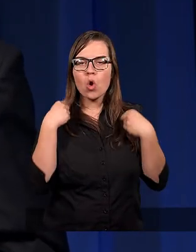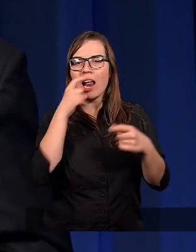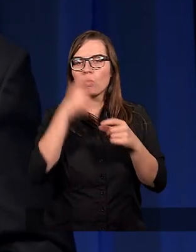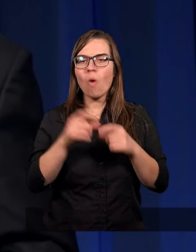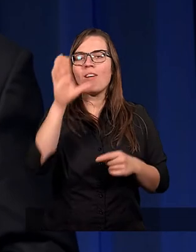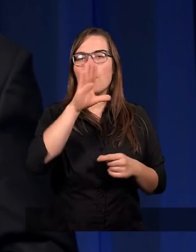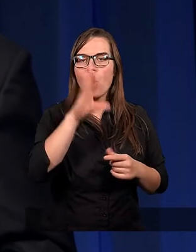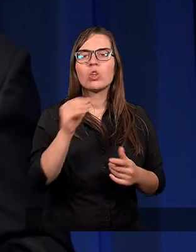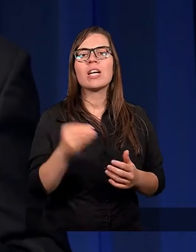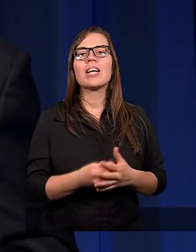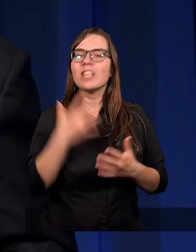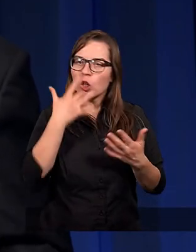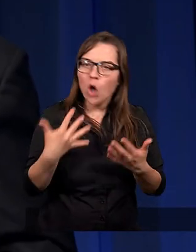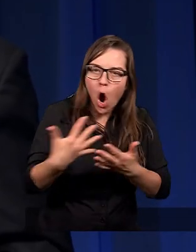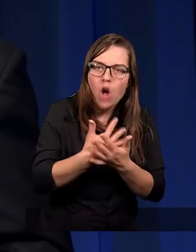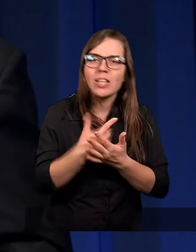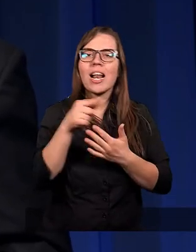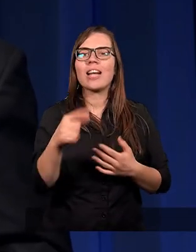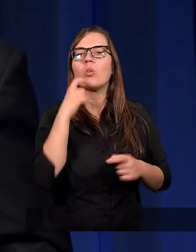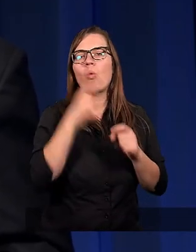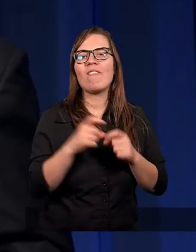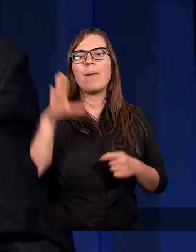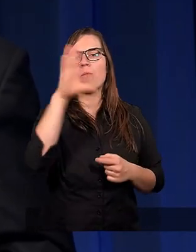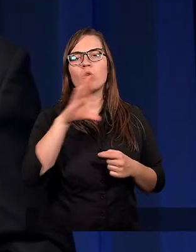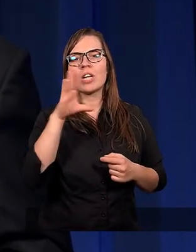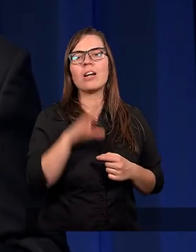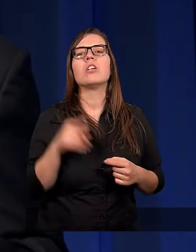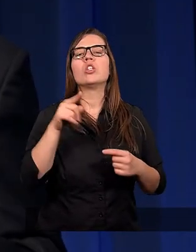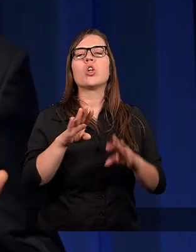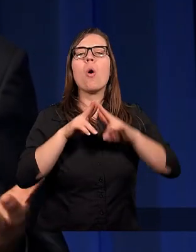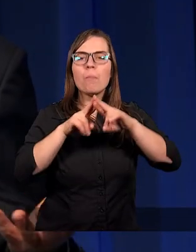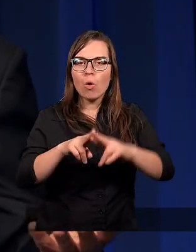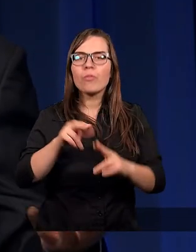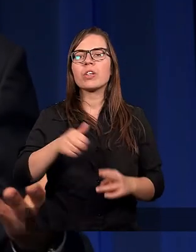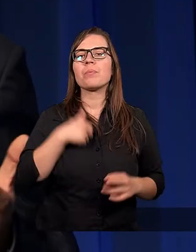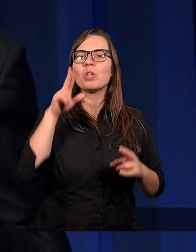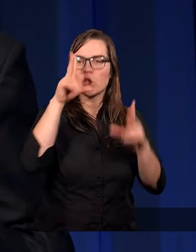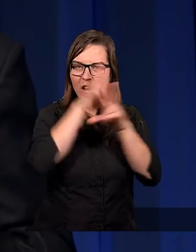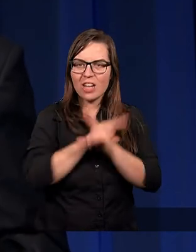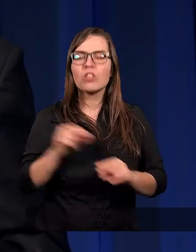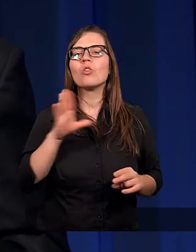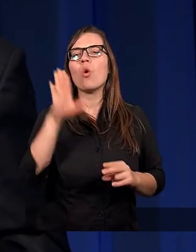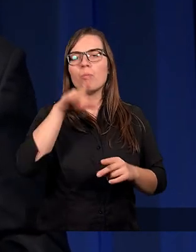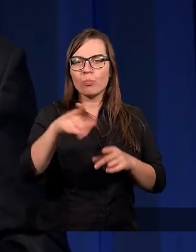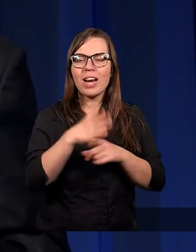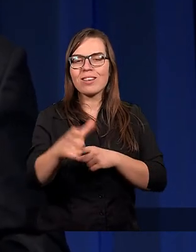Boże i korzystamy z tego Słowa Bożego, to pozwólmy, żeby rzeczywiście Bóg przez to